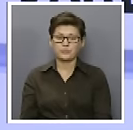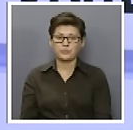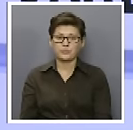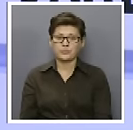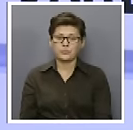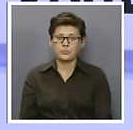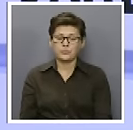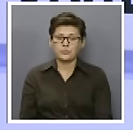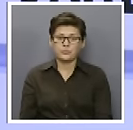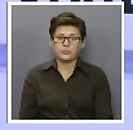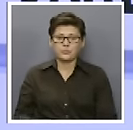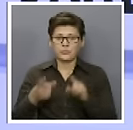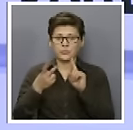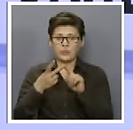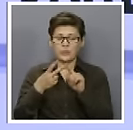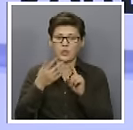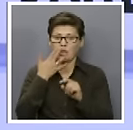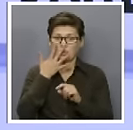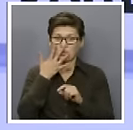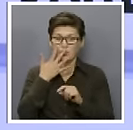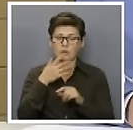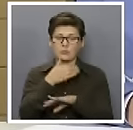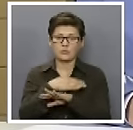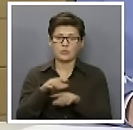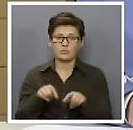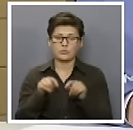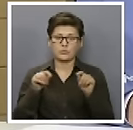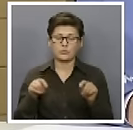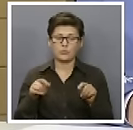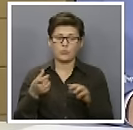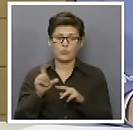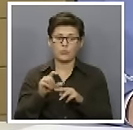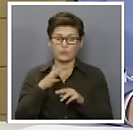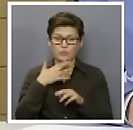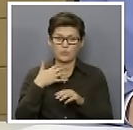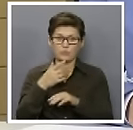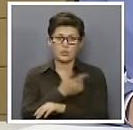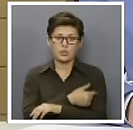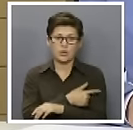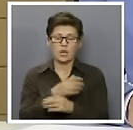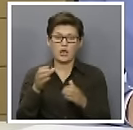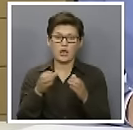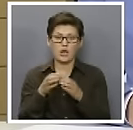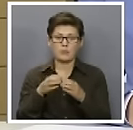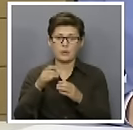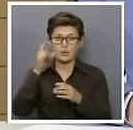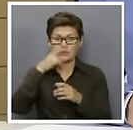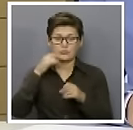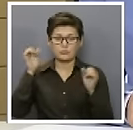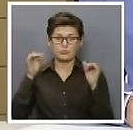Екіншіден, шетелден жаңағы шекарамыз ашылғасын, шетелден өте көп қазір медициналық компаниялар келіп жатыр Қазақстанға.